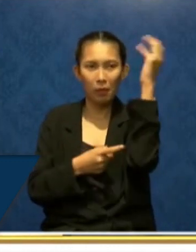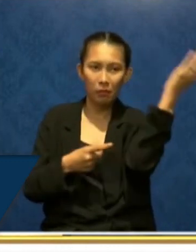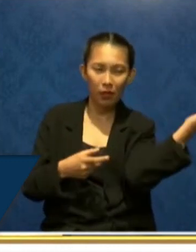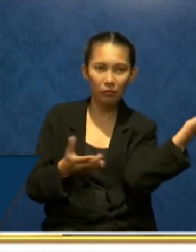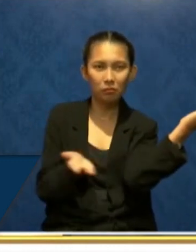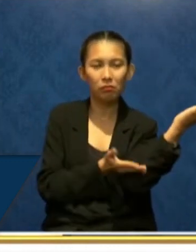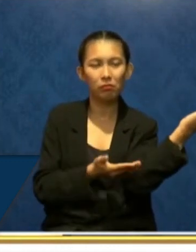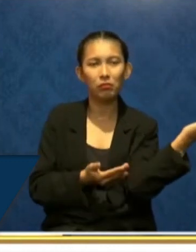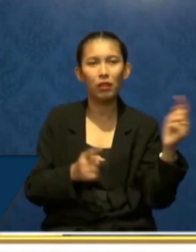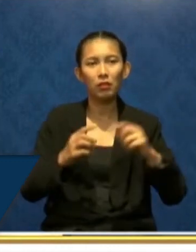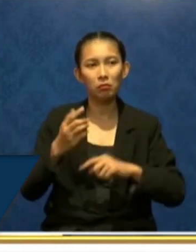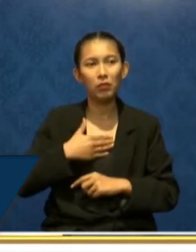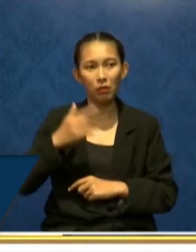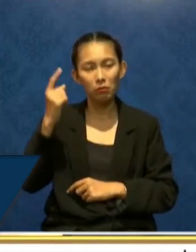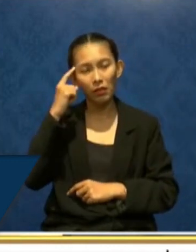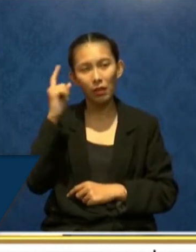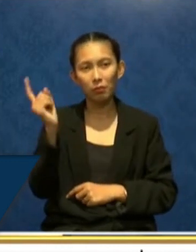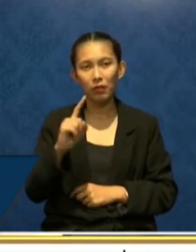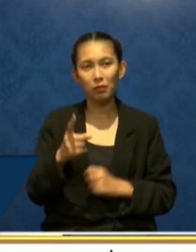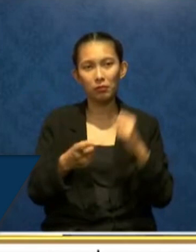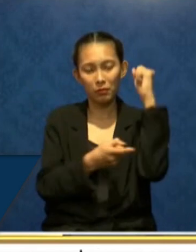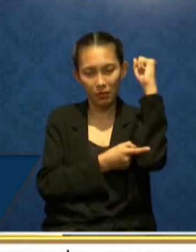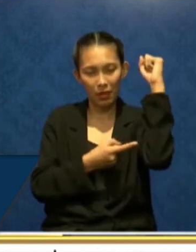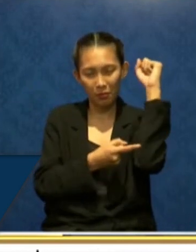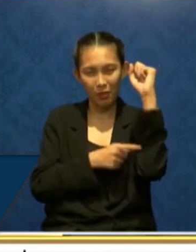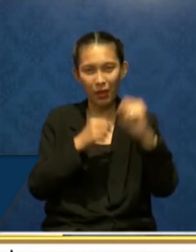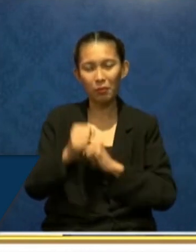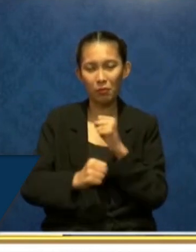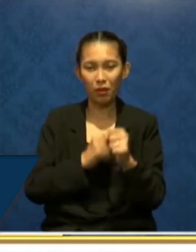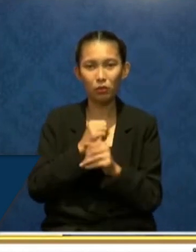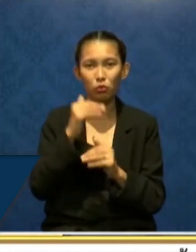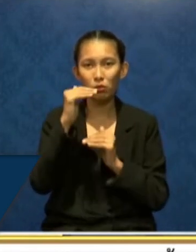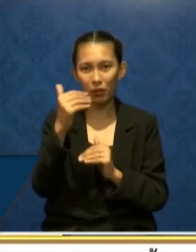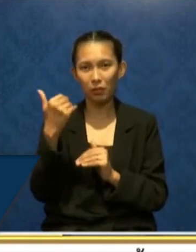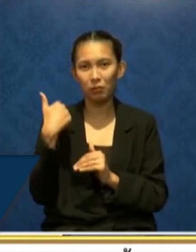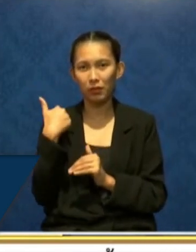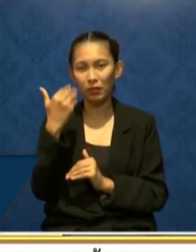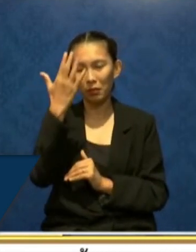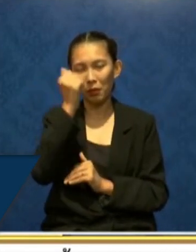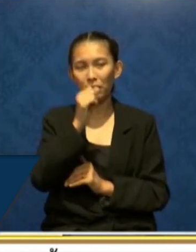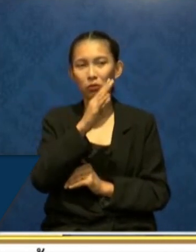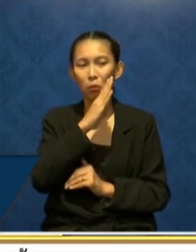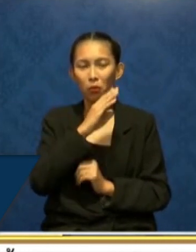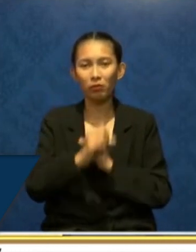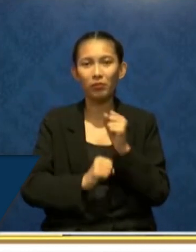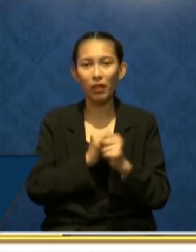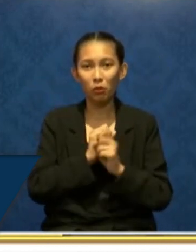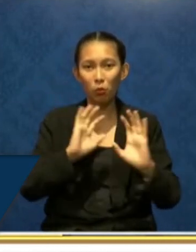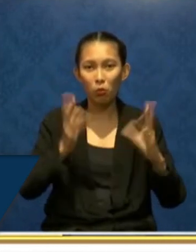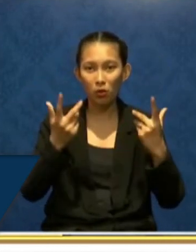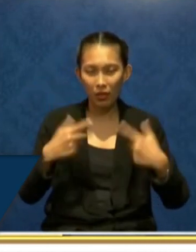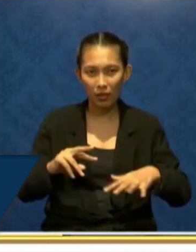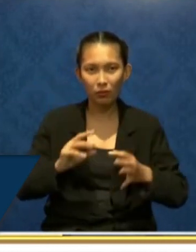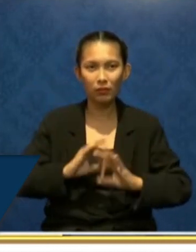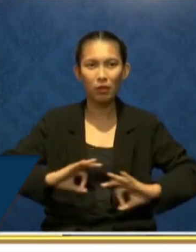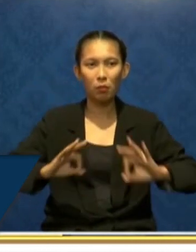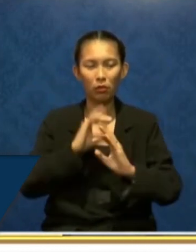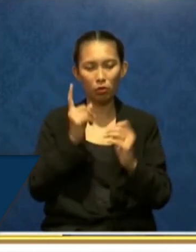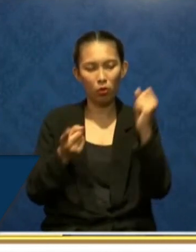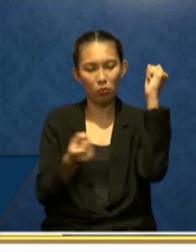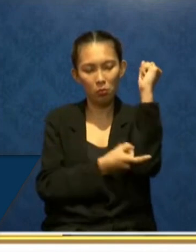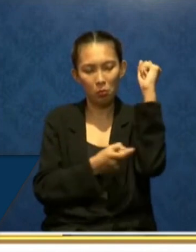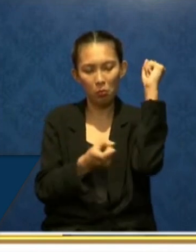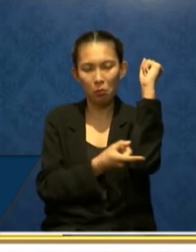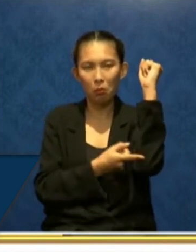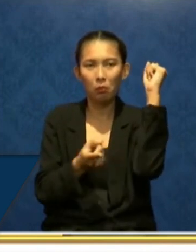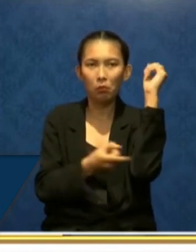พอจะซาบมาบ้าง่ไคะ?ว่ายัพรามีอายุจำกัดเมื่อถึงวันเมหมดสภาพไปแล้หมดอายุแล้วเราก็ตองตัดยงพรา